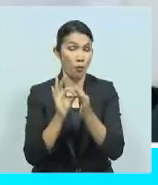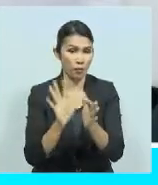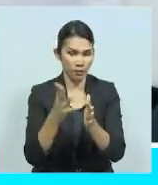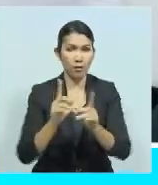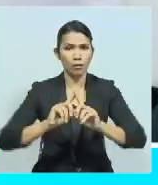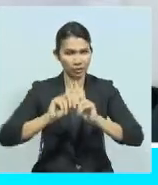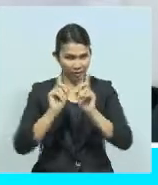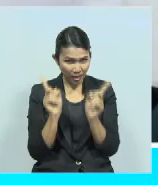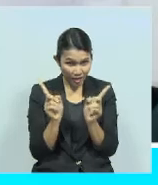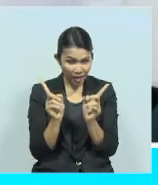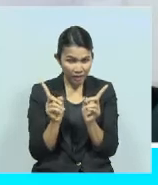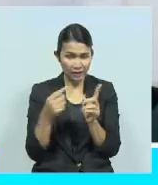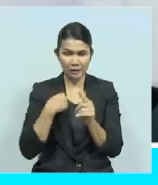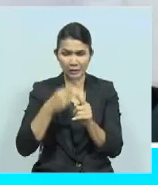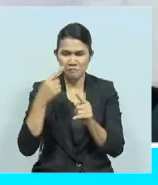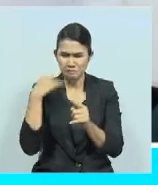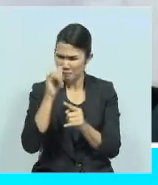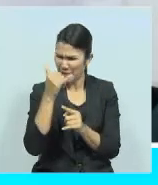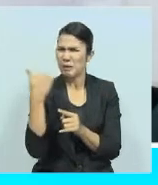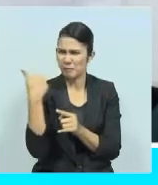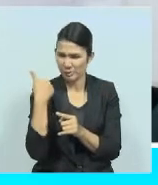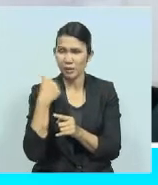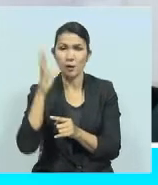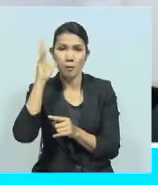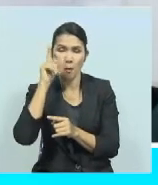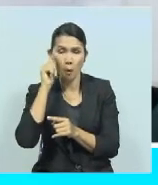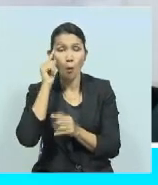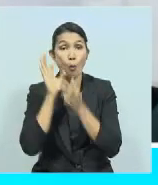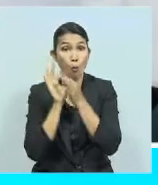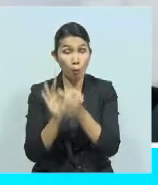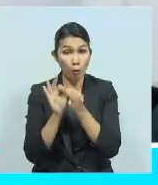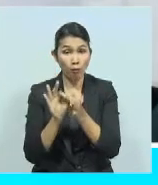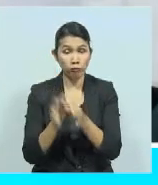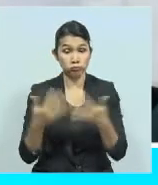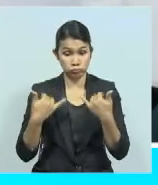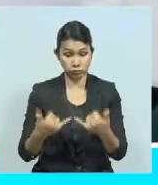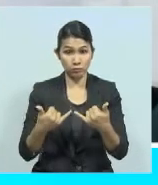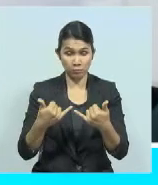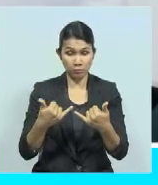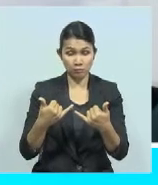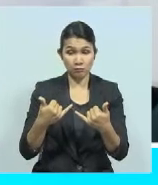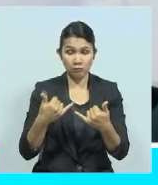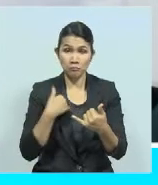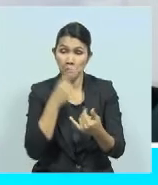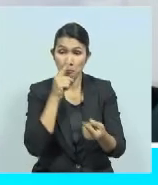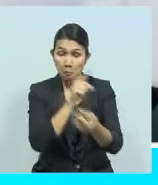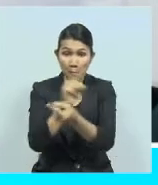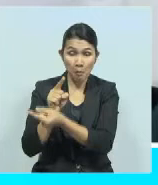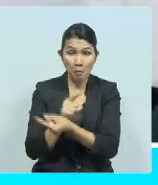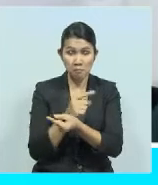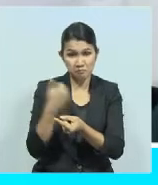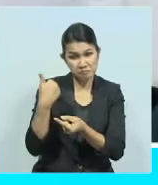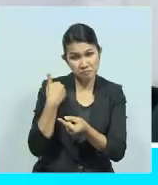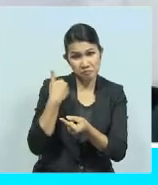ท่าไหร่แต่ว่ารูปแบบการแสดงออกบางอย่างที่ผู้ปกครองเป็นห่วงในปัจจุบันนี้ยังมีความคิดเรื่อง